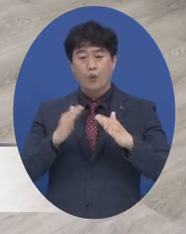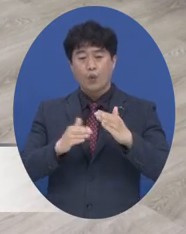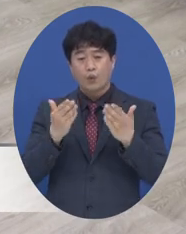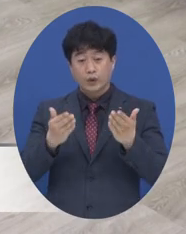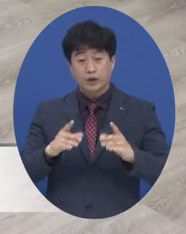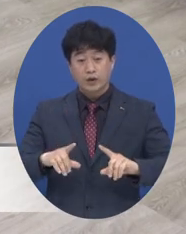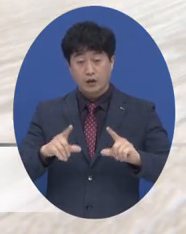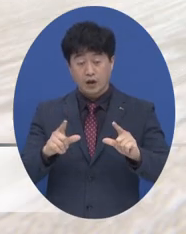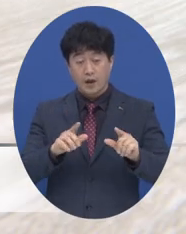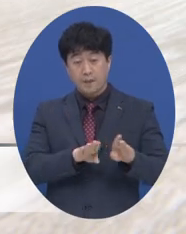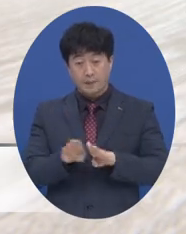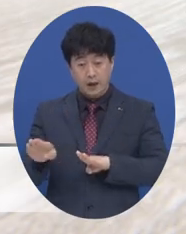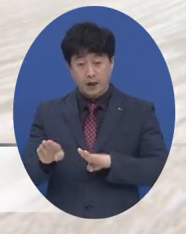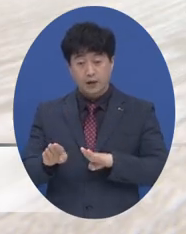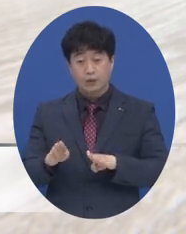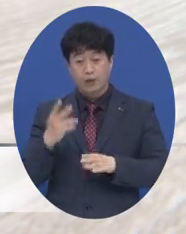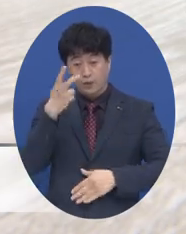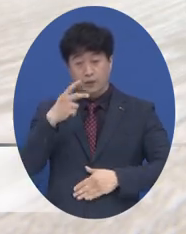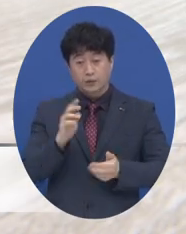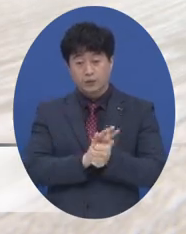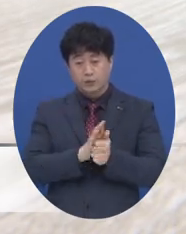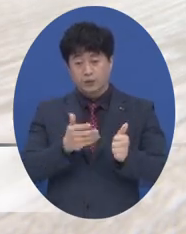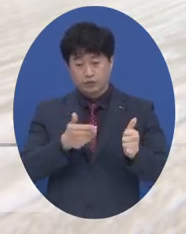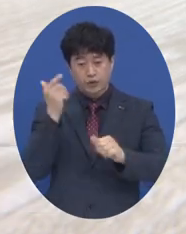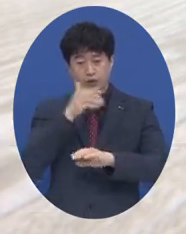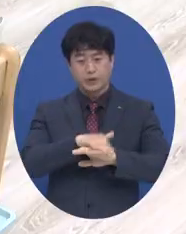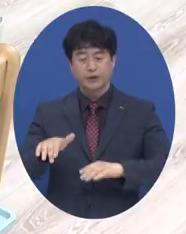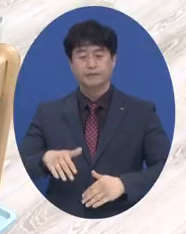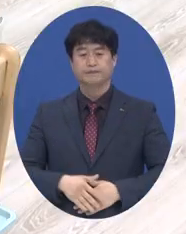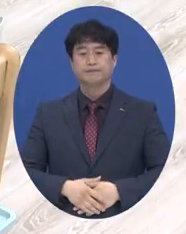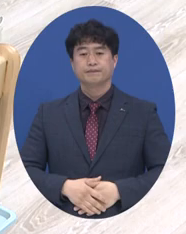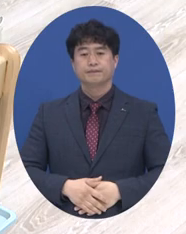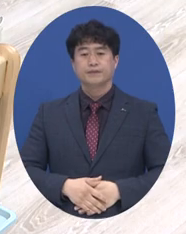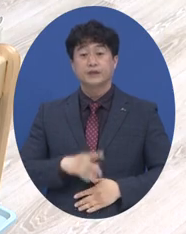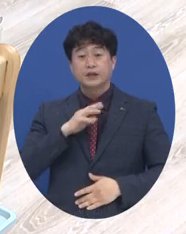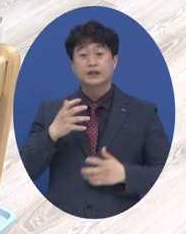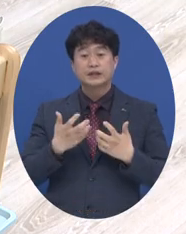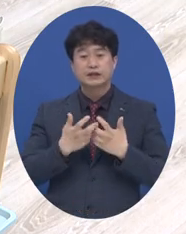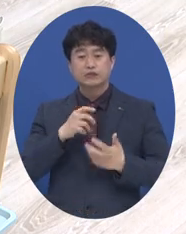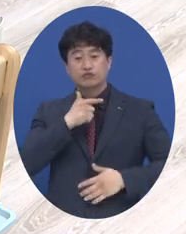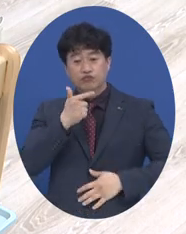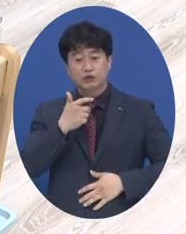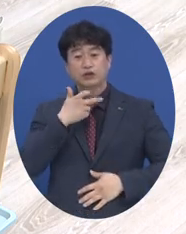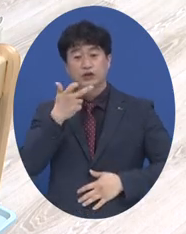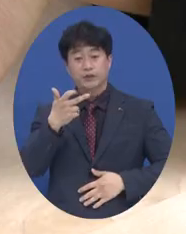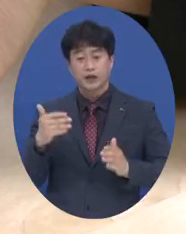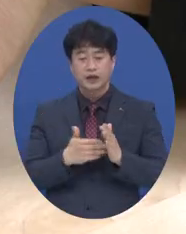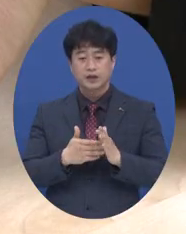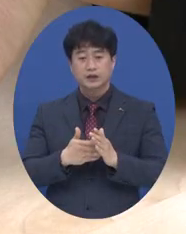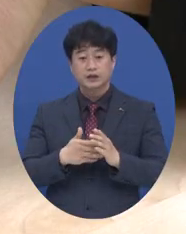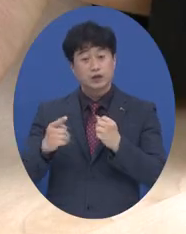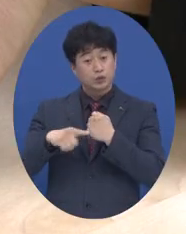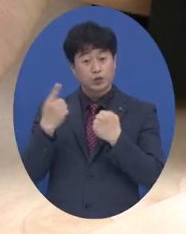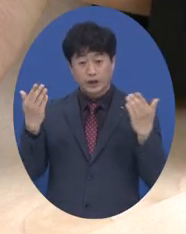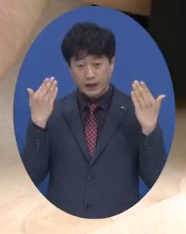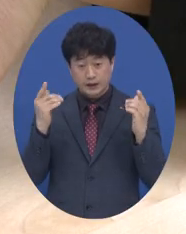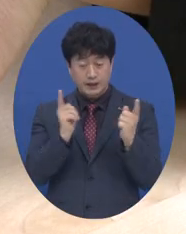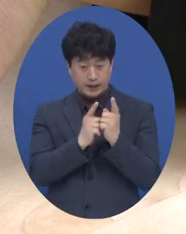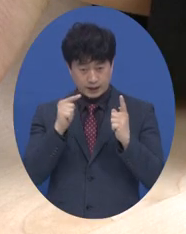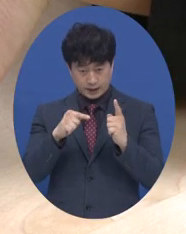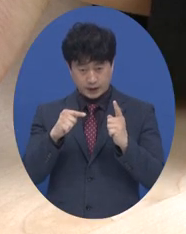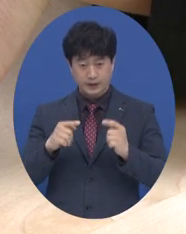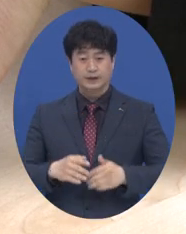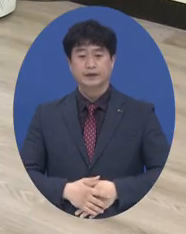방학 기간까지도 돌봄 서비스를 제공할 예정. 만 6세에서 12세까지, 즉 초등학생